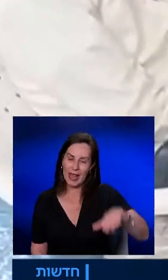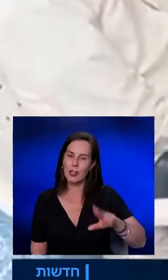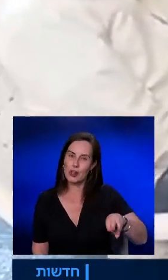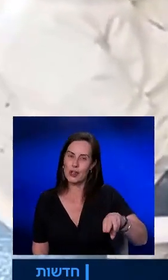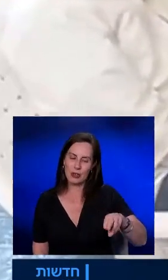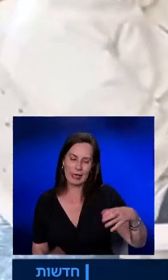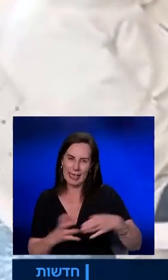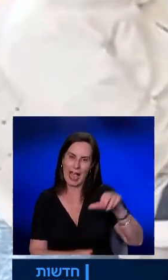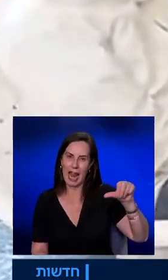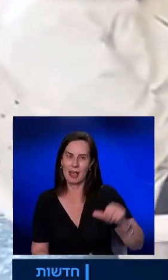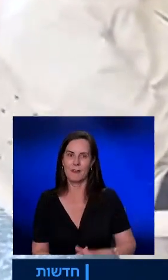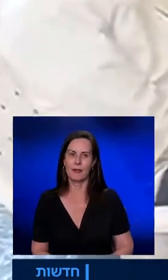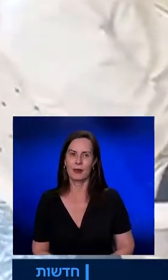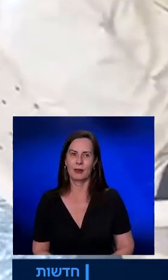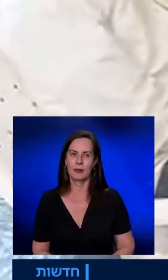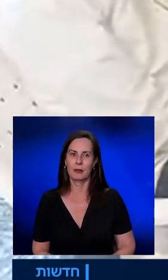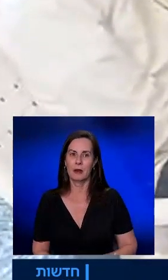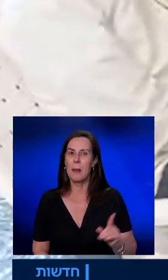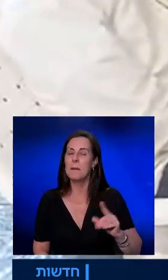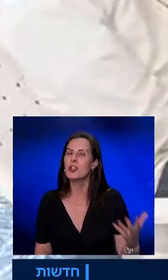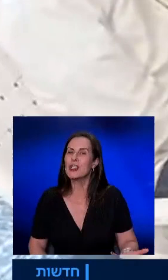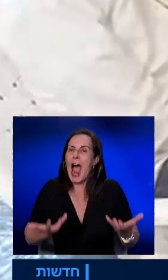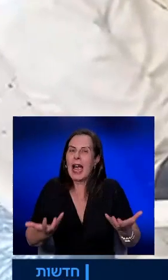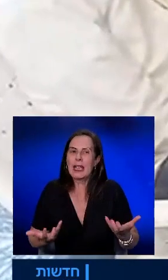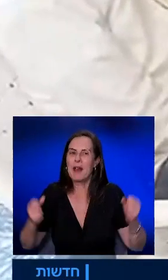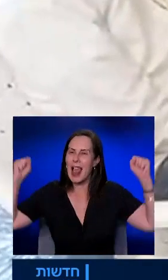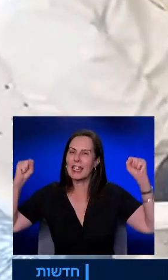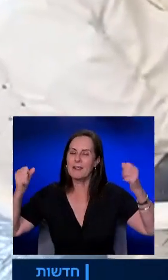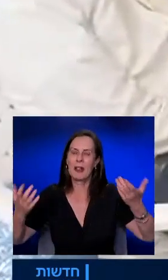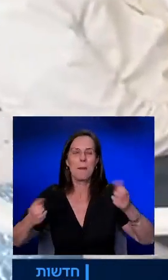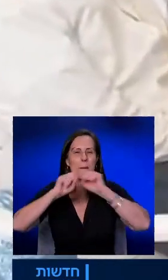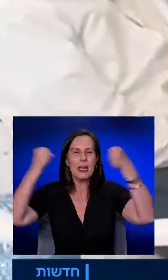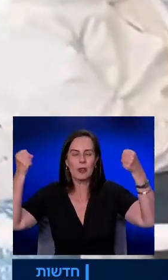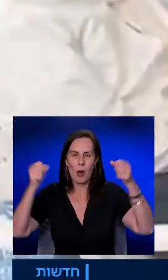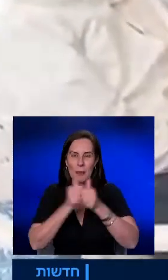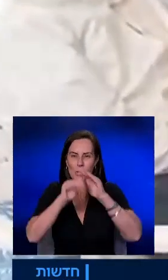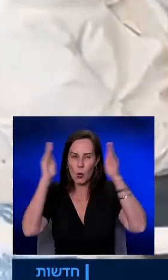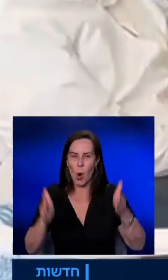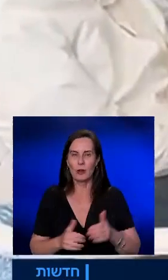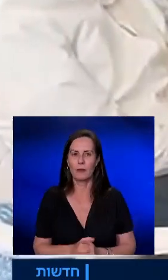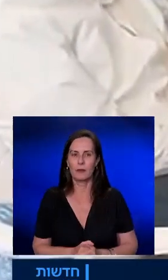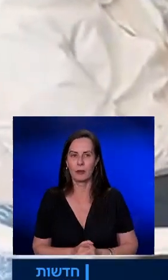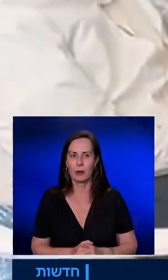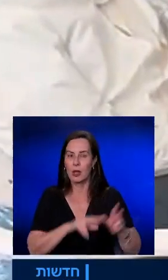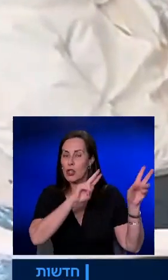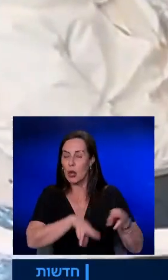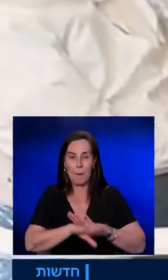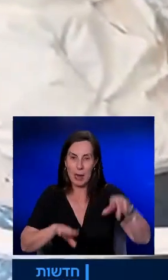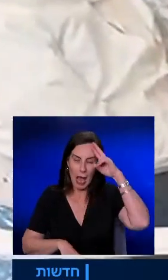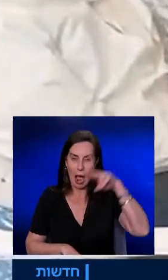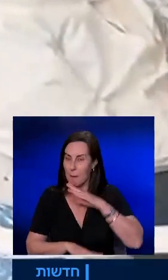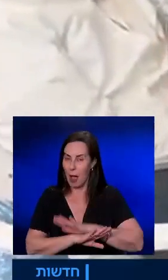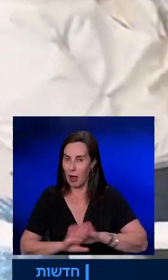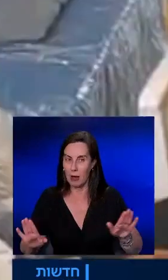חודש צריך לעשות בר מצווה, בלי אבא. שבא בכיתה א', שלא יהיה משערים אותו על הכתפיים בשמחת תורה. חזור לבית להתעשת בלי